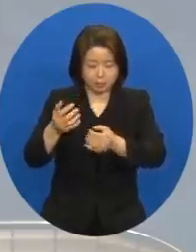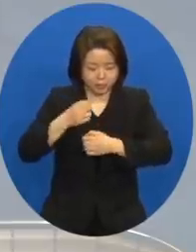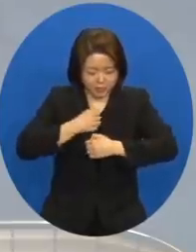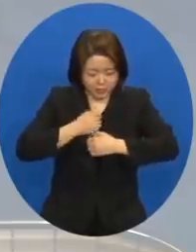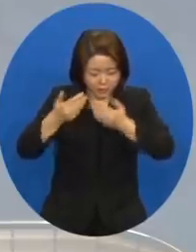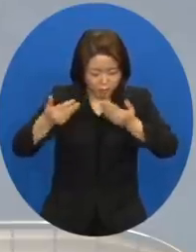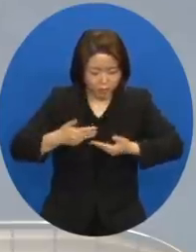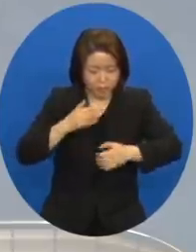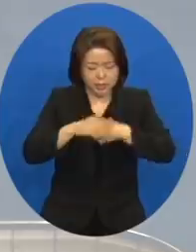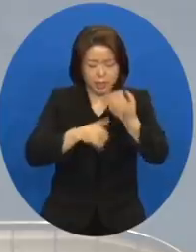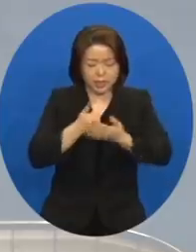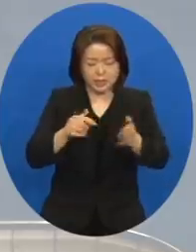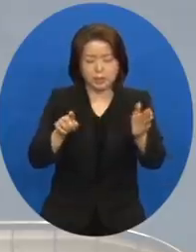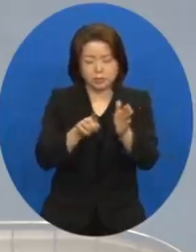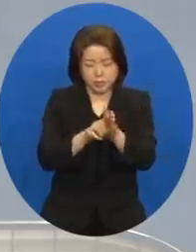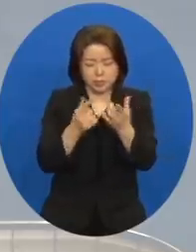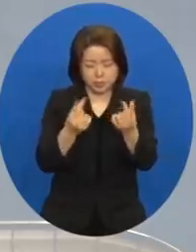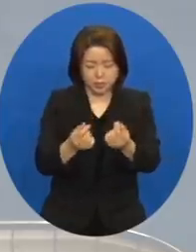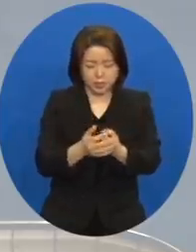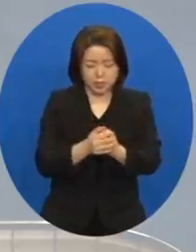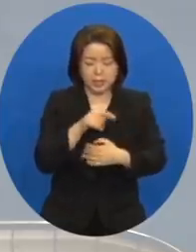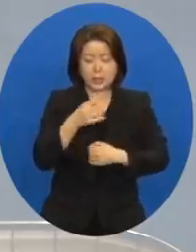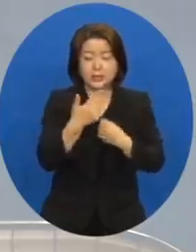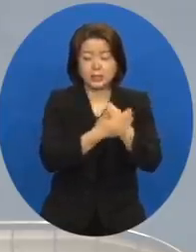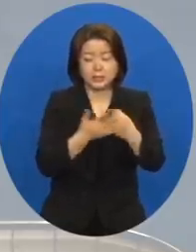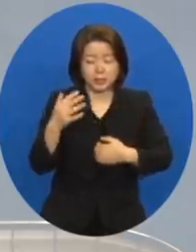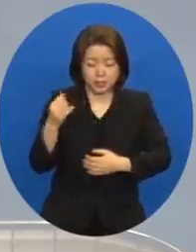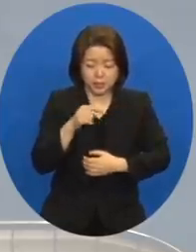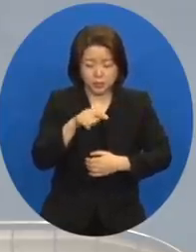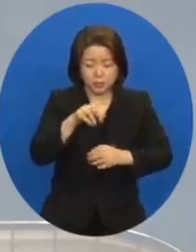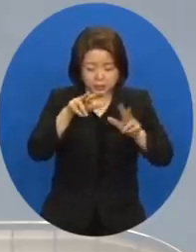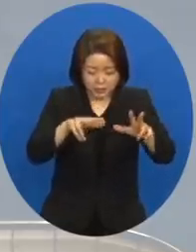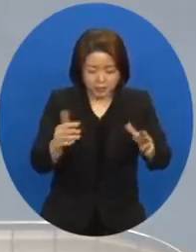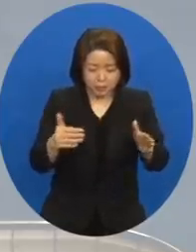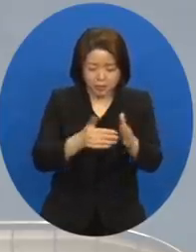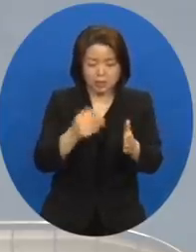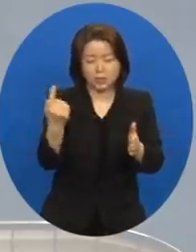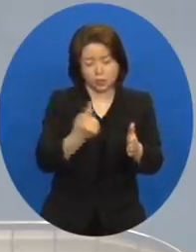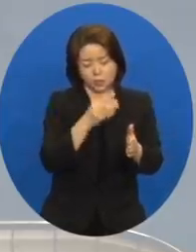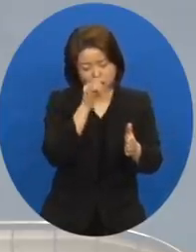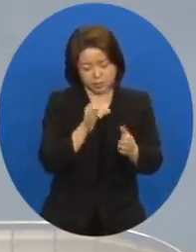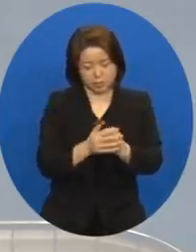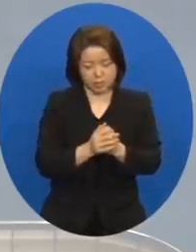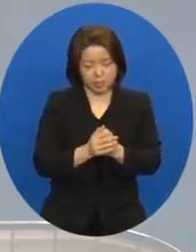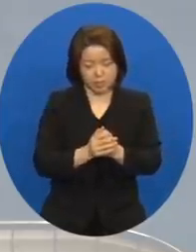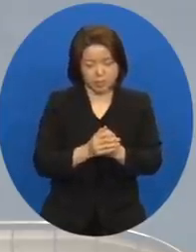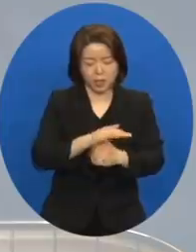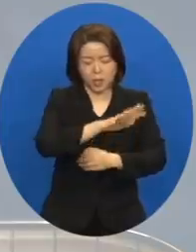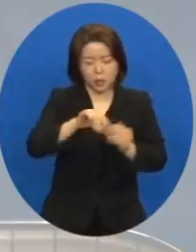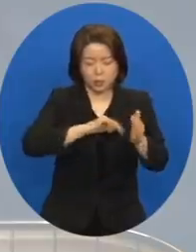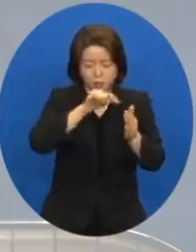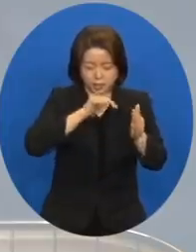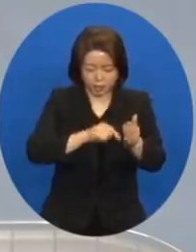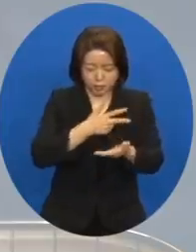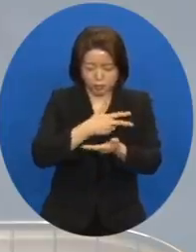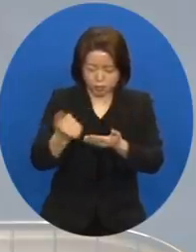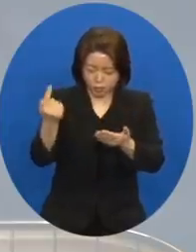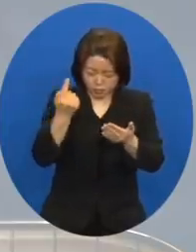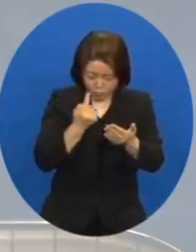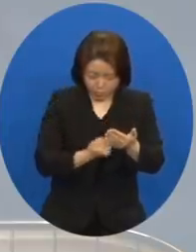믿습니다 그 은혜로 여기까지 와 있습니다 주로 우리 안에도 주님 오셔서